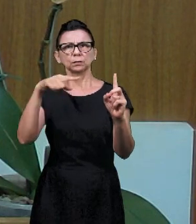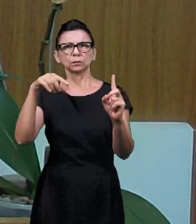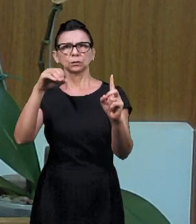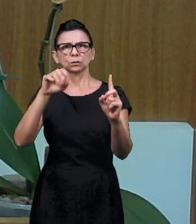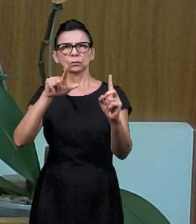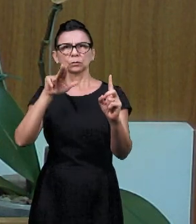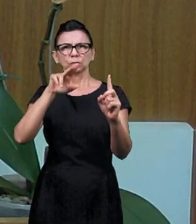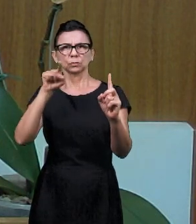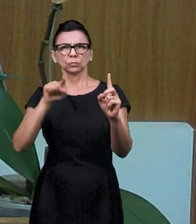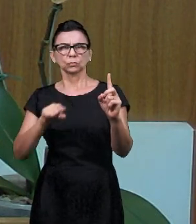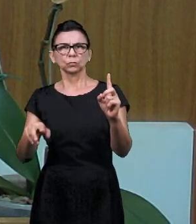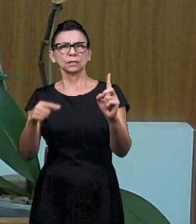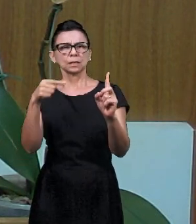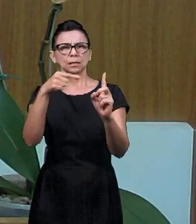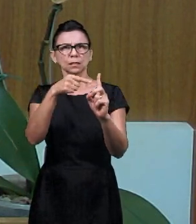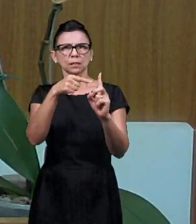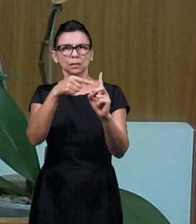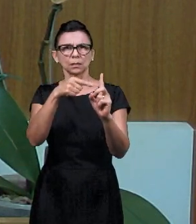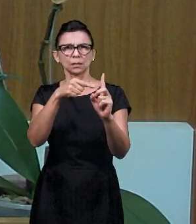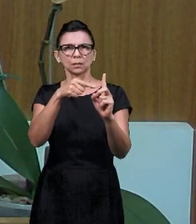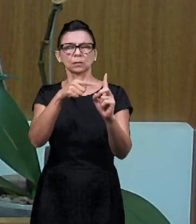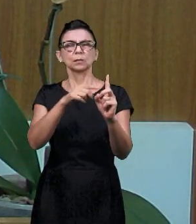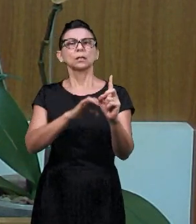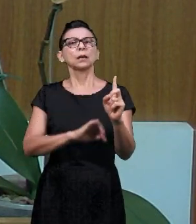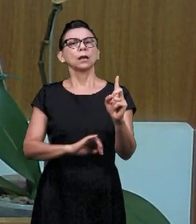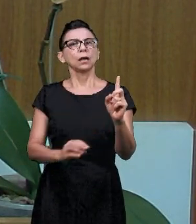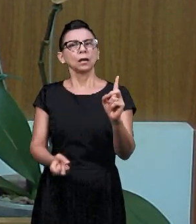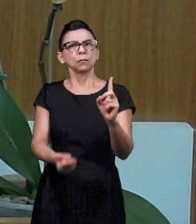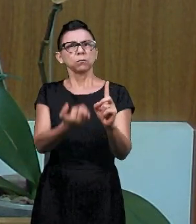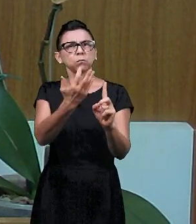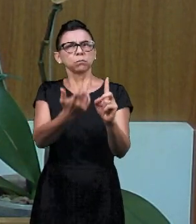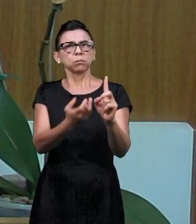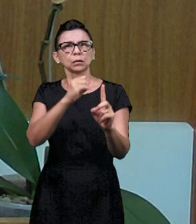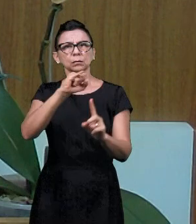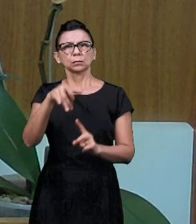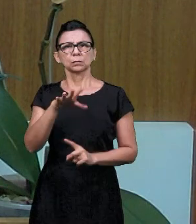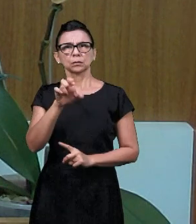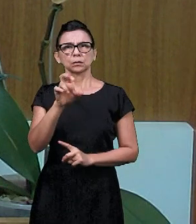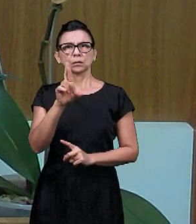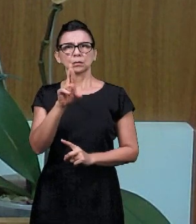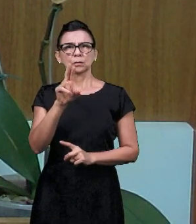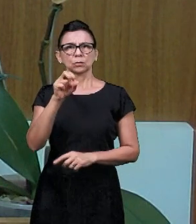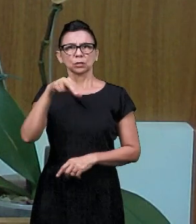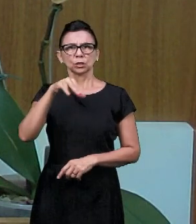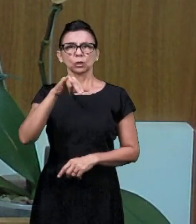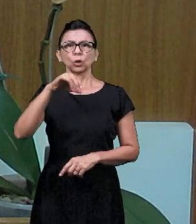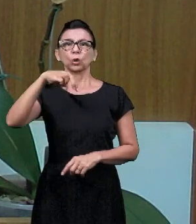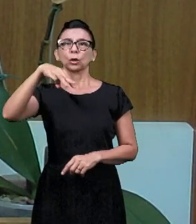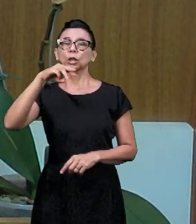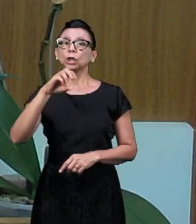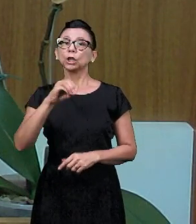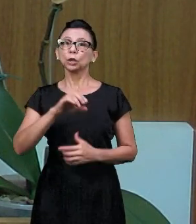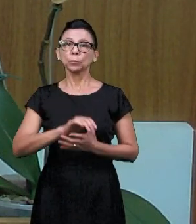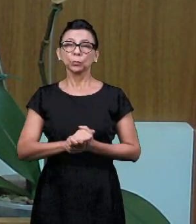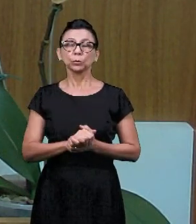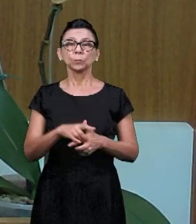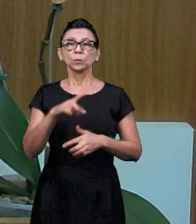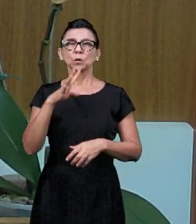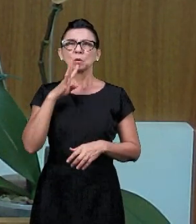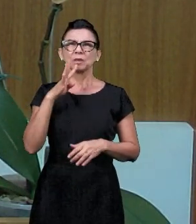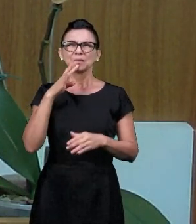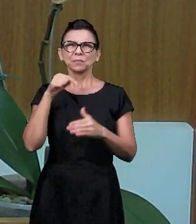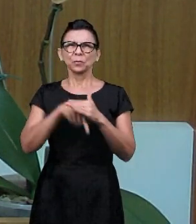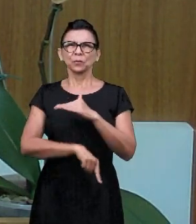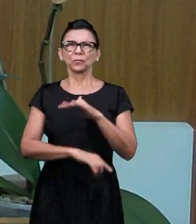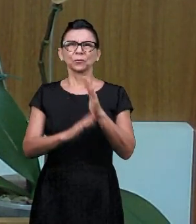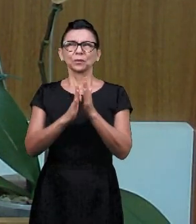Et plus tard, Jérôme aussi, qui était un connaisseur profond de la parole de Dieu. Mes frères et sœurs, cette parole, c'est le